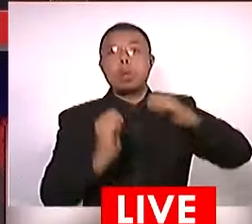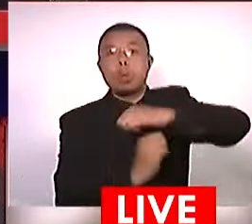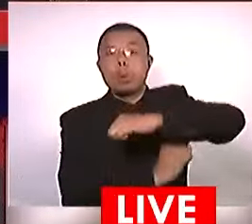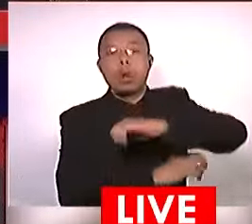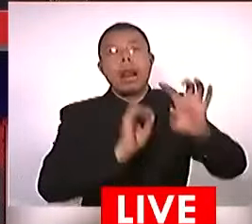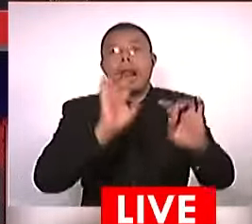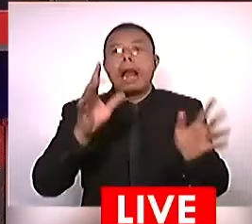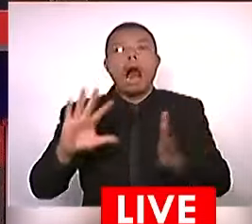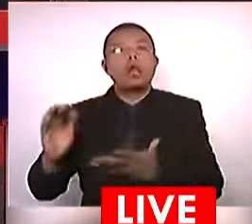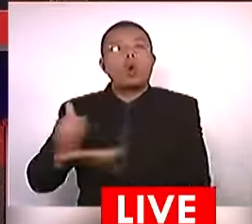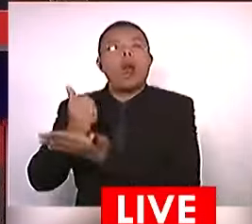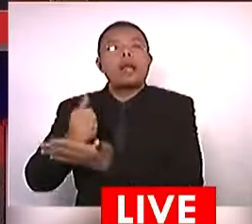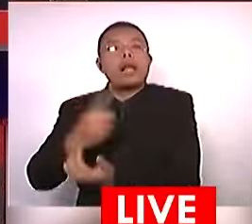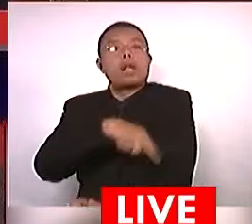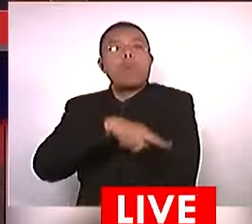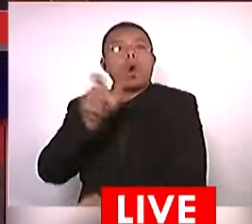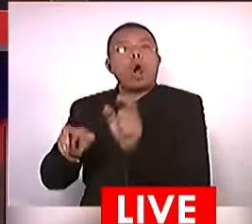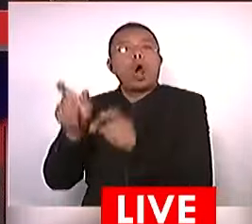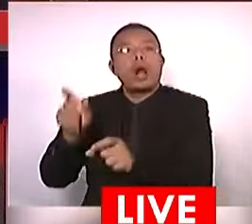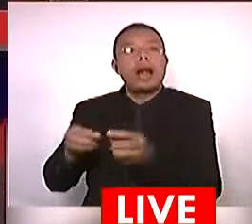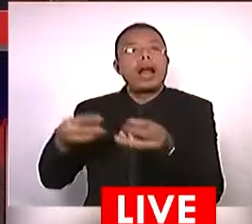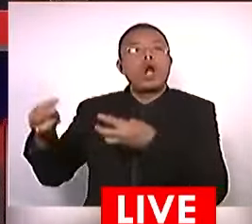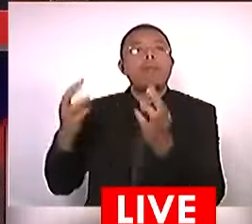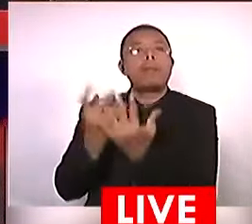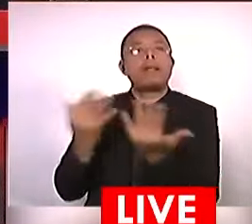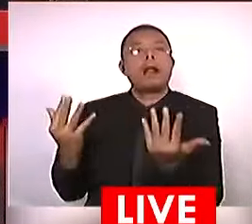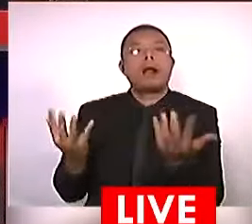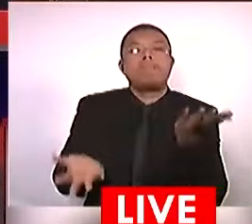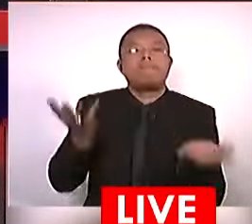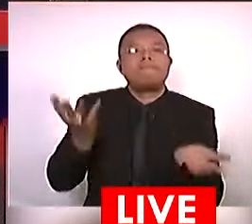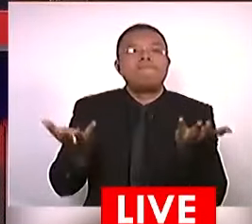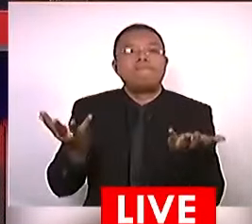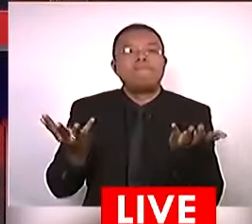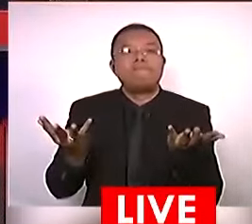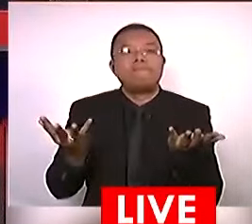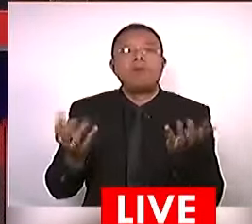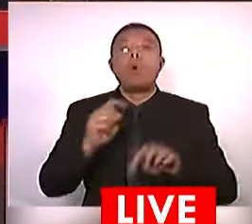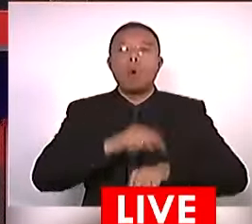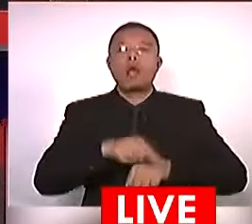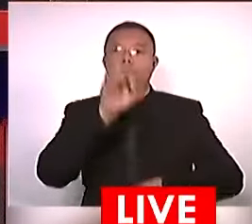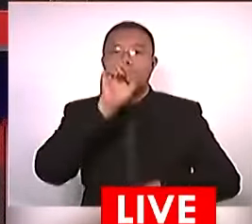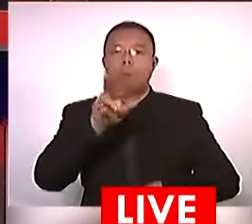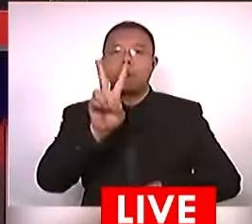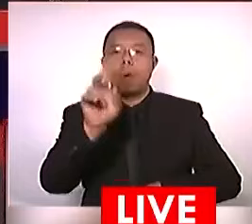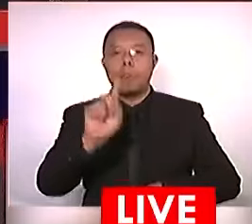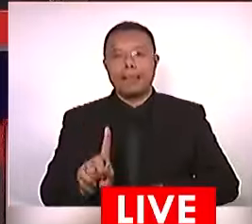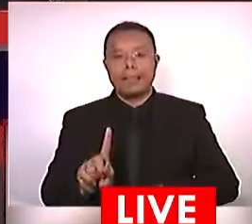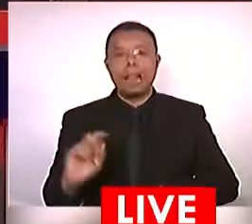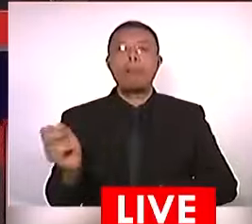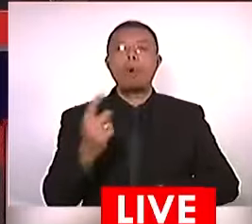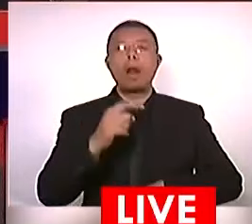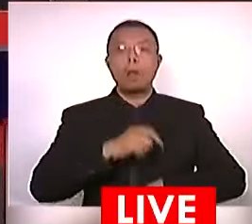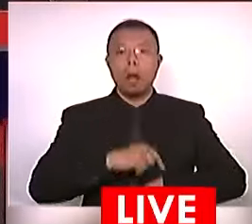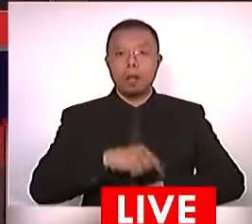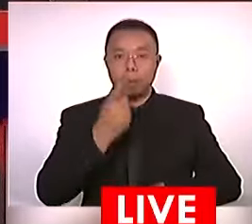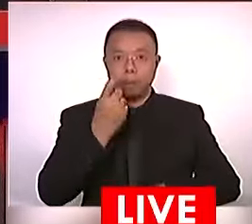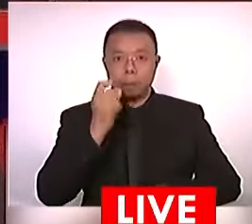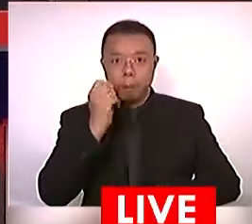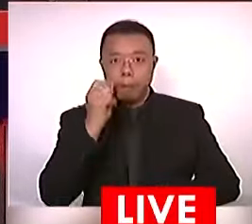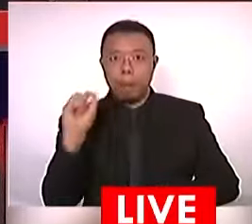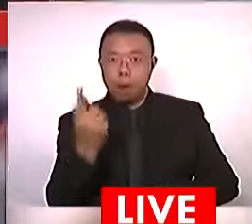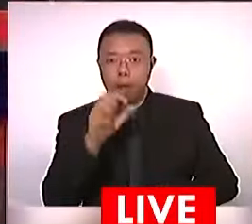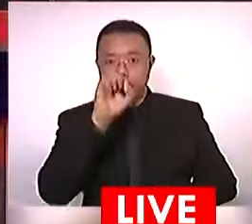pembangunan kualitas sdm dan ekonomi rakyat waktu Bapak untuk menjawab 2 menit kita mulai ketika Bapak